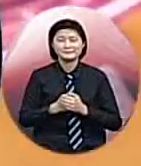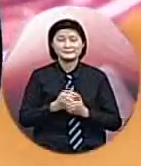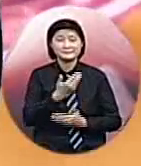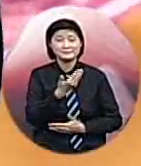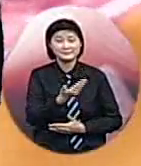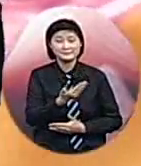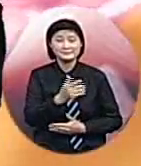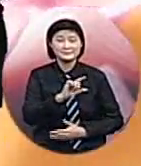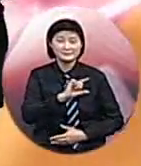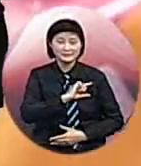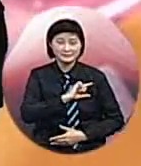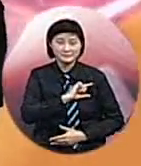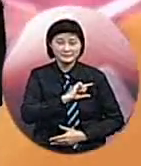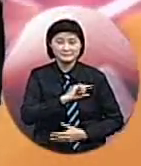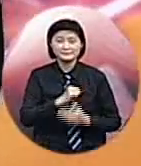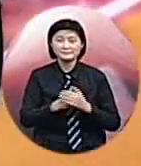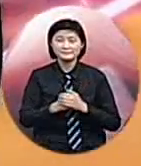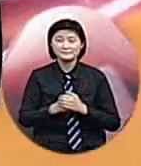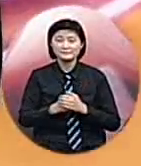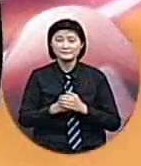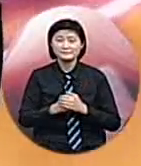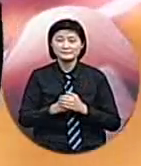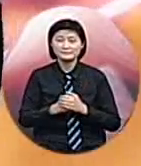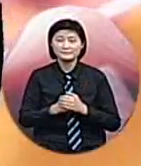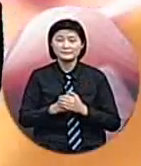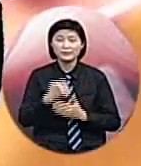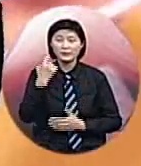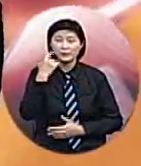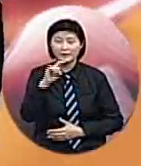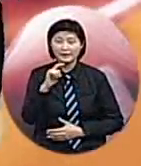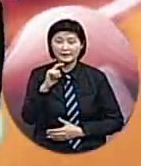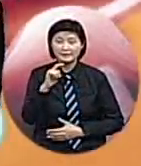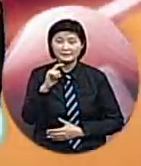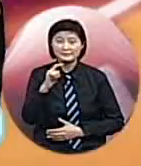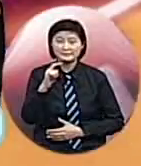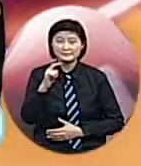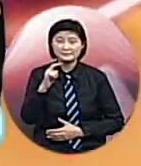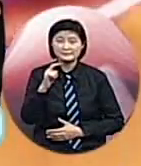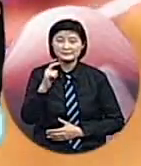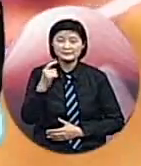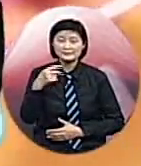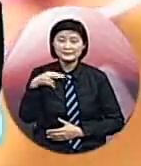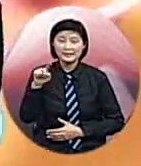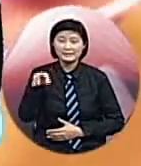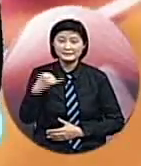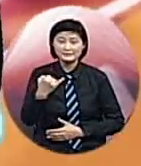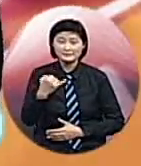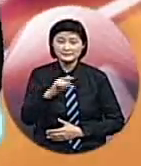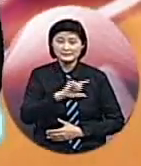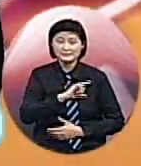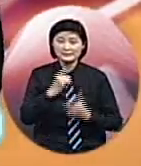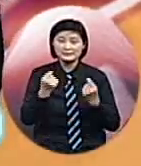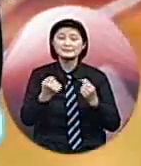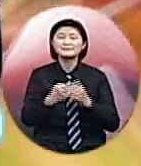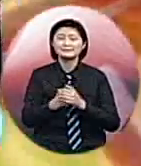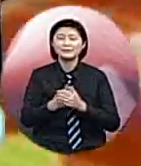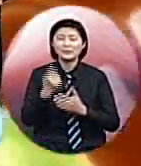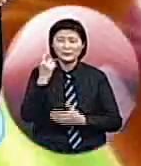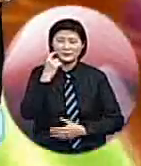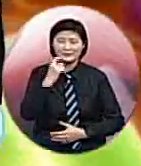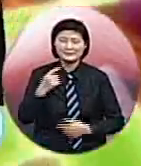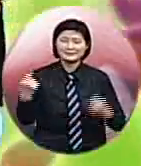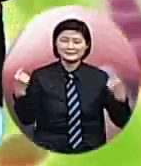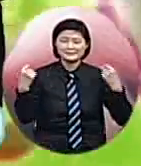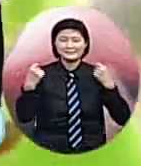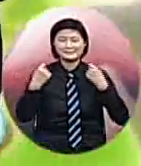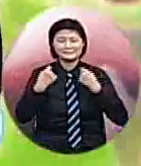어머니. 성함이. 성함이. 우리 노란 셔츠 입은 사나이. 영숙. 예. 예. 똑같으시죠?